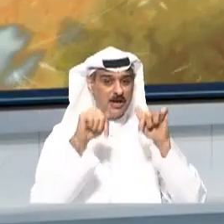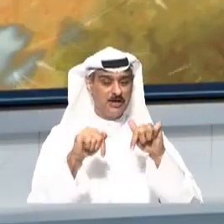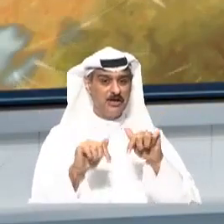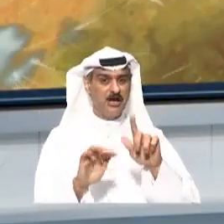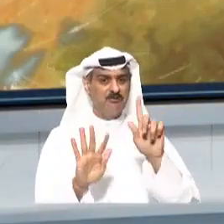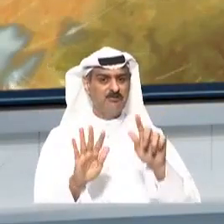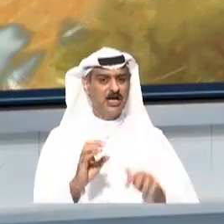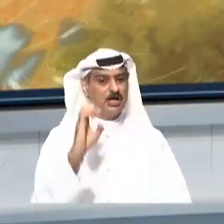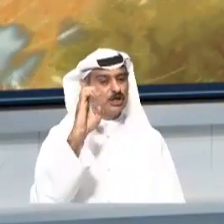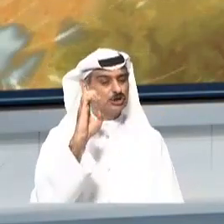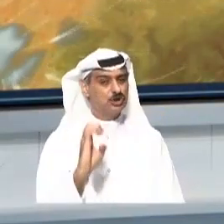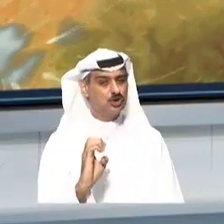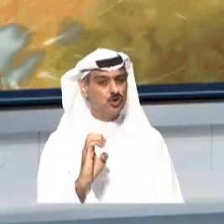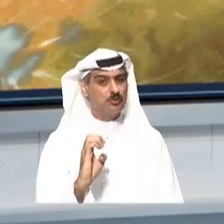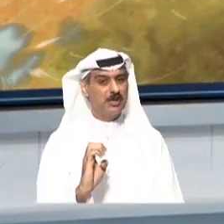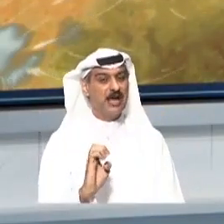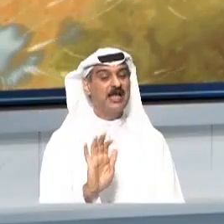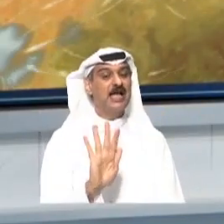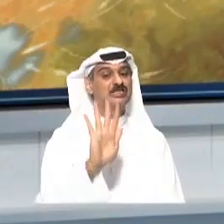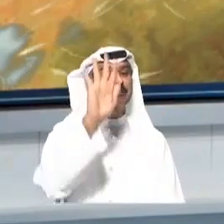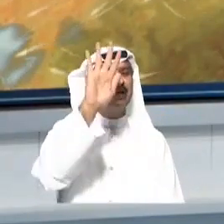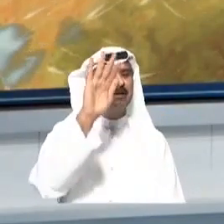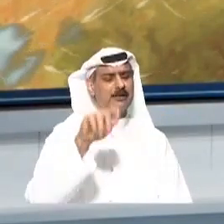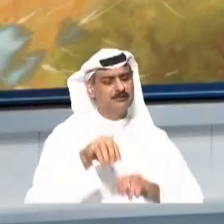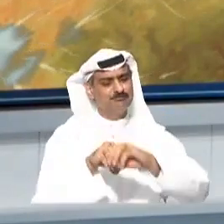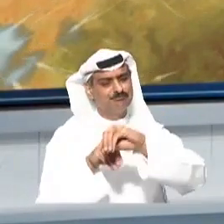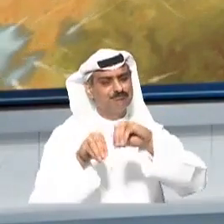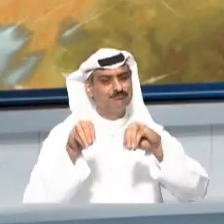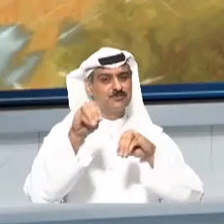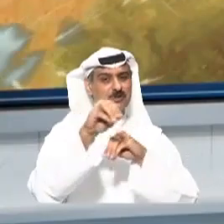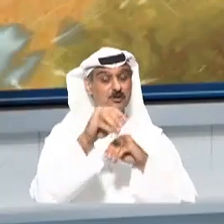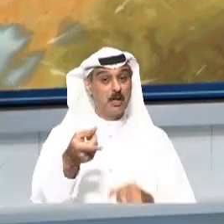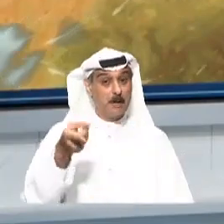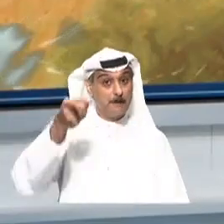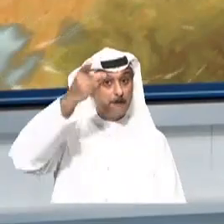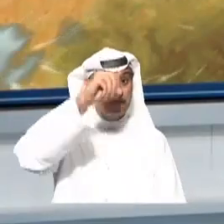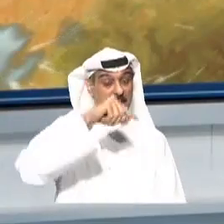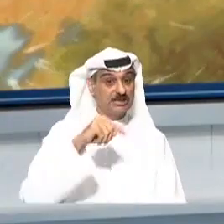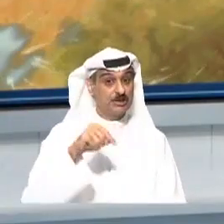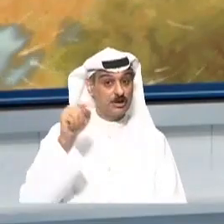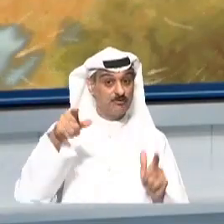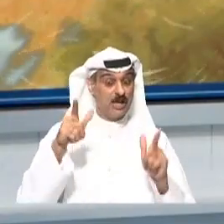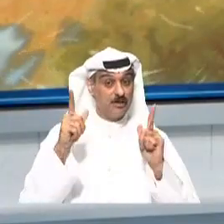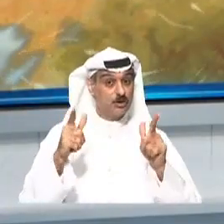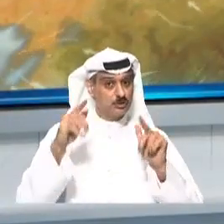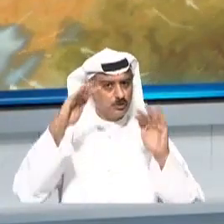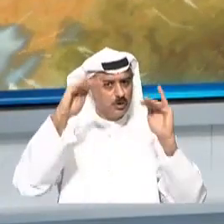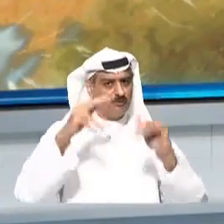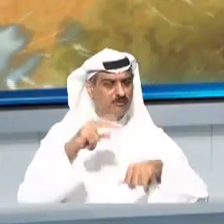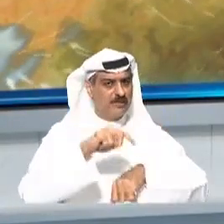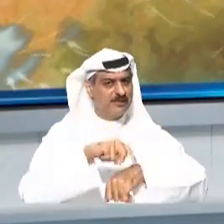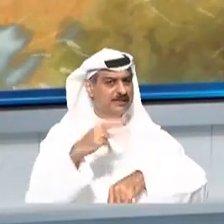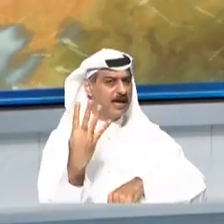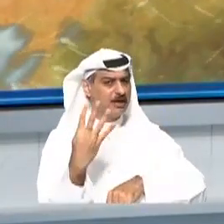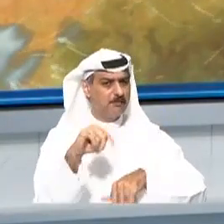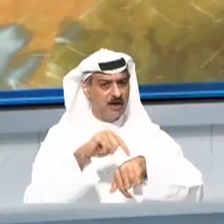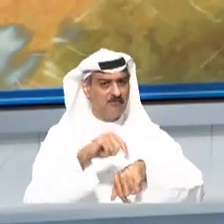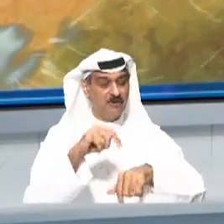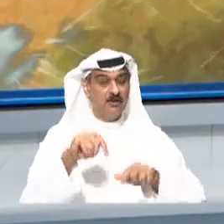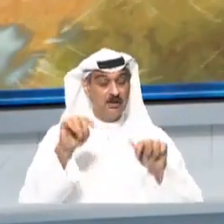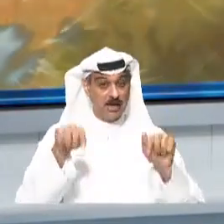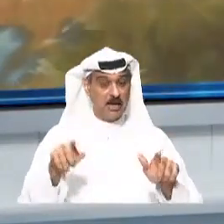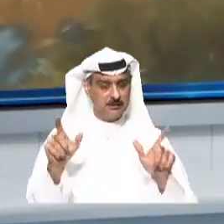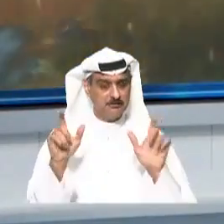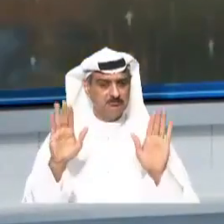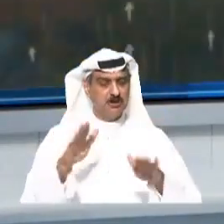الرياح الجنوبية الشرقية إلى شمالية غربية ابتداء إن شاء الله من باكر العصر. كذلك الأجواء بشكل عام أجواء مستقرة